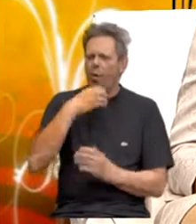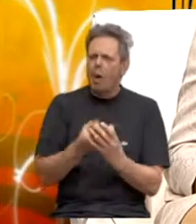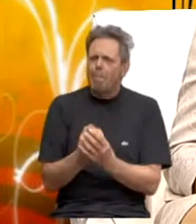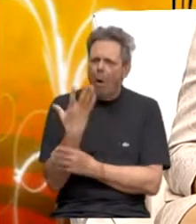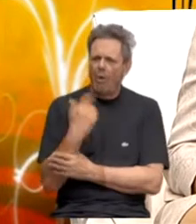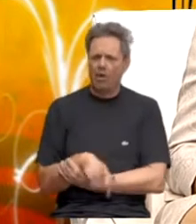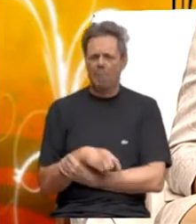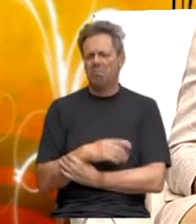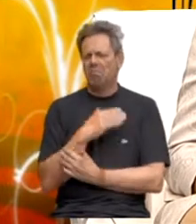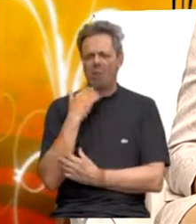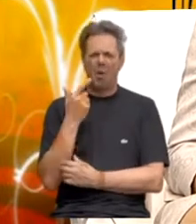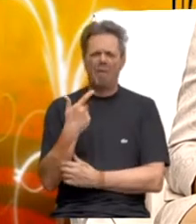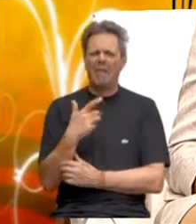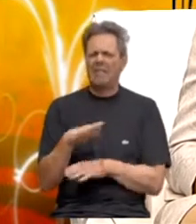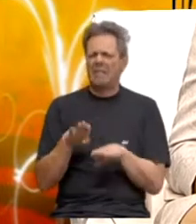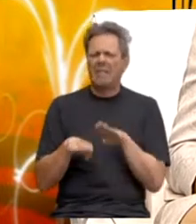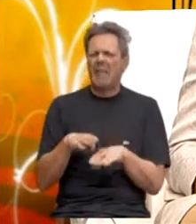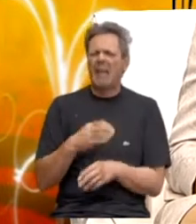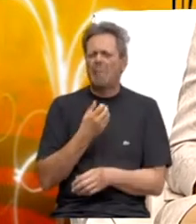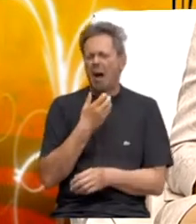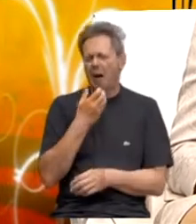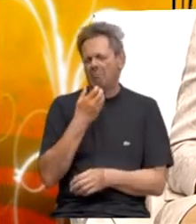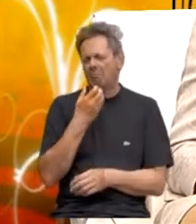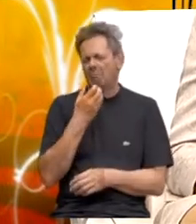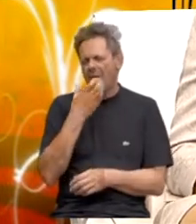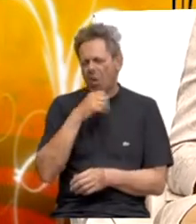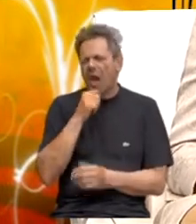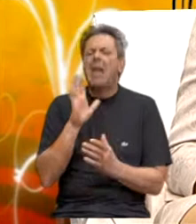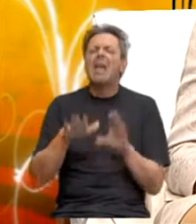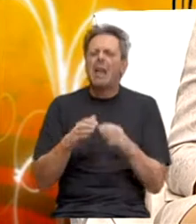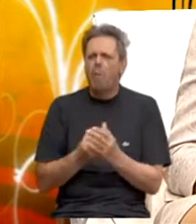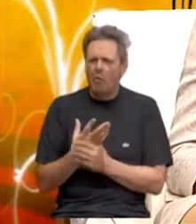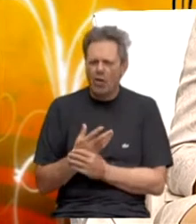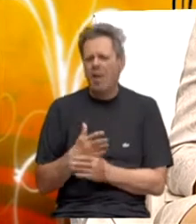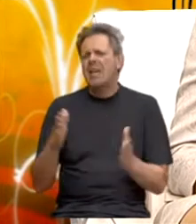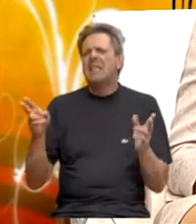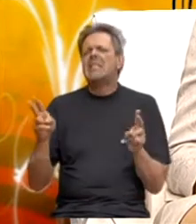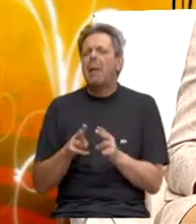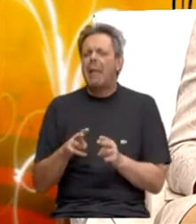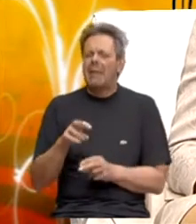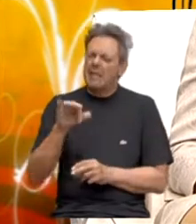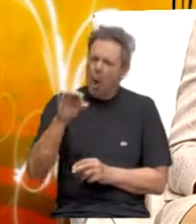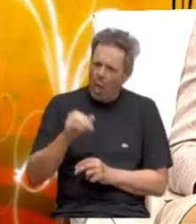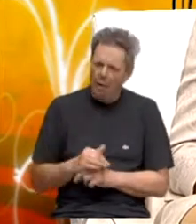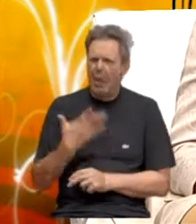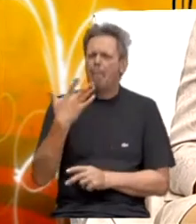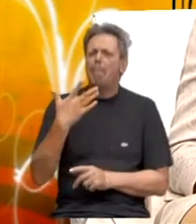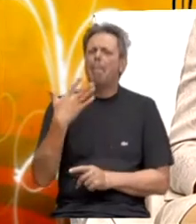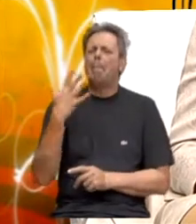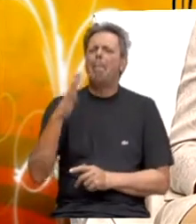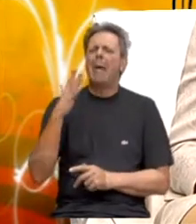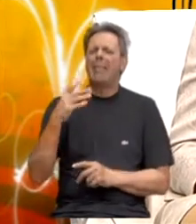dobro 20 deka voća, isto toliko povrća dnevno, smanjiti sol na otprilike 5 grama